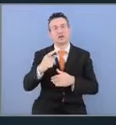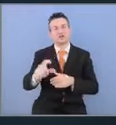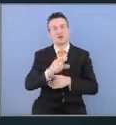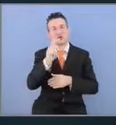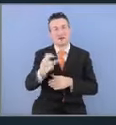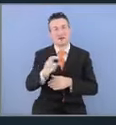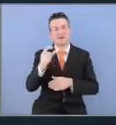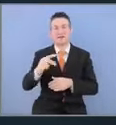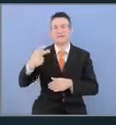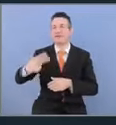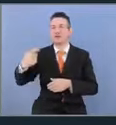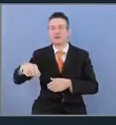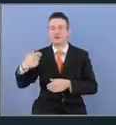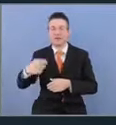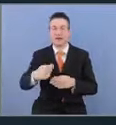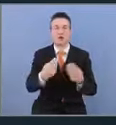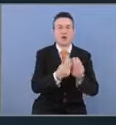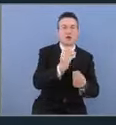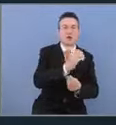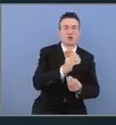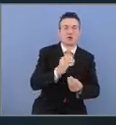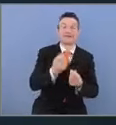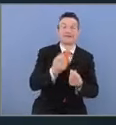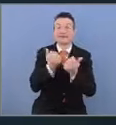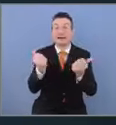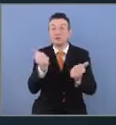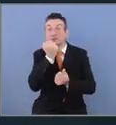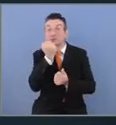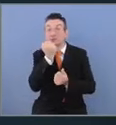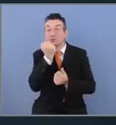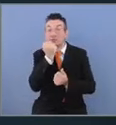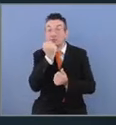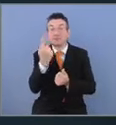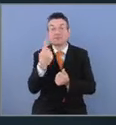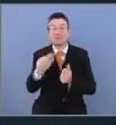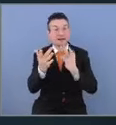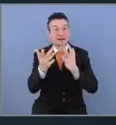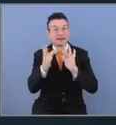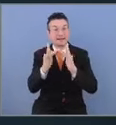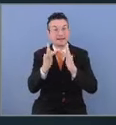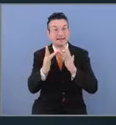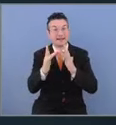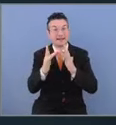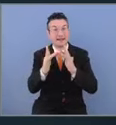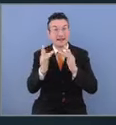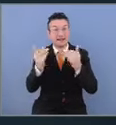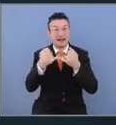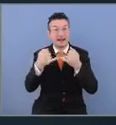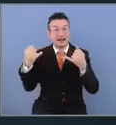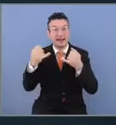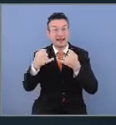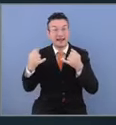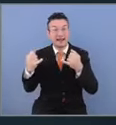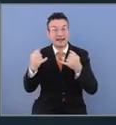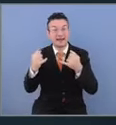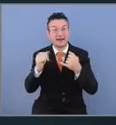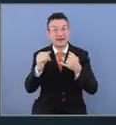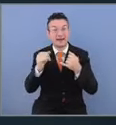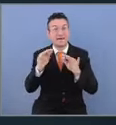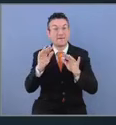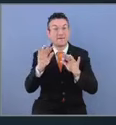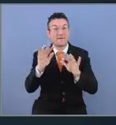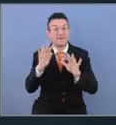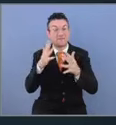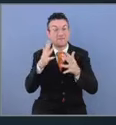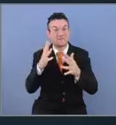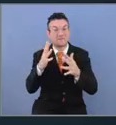saluto davvero a tutti e a tutti, mi scuso per qualche problema che ho avuto nel collegamento, probabilmente lo dico sempre, avendo, insomma, vivendo